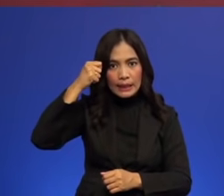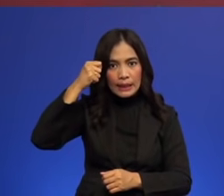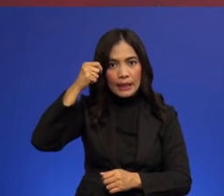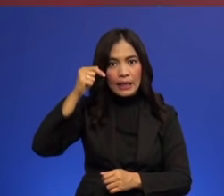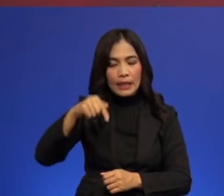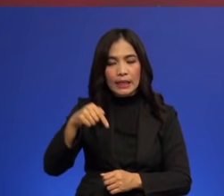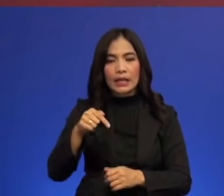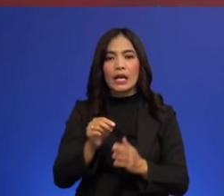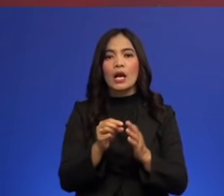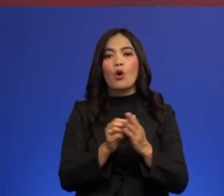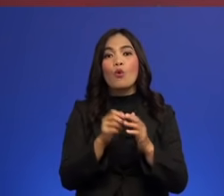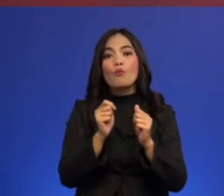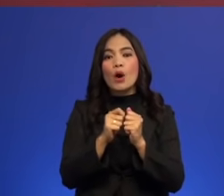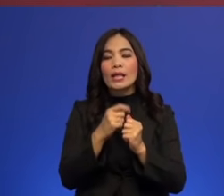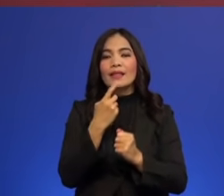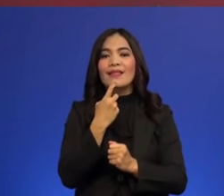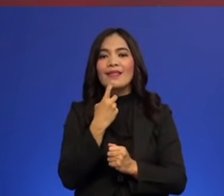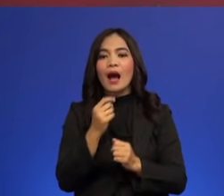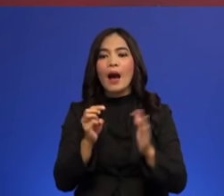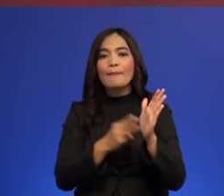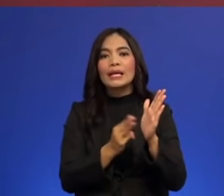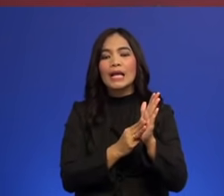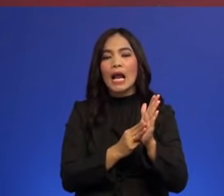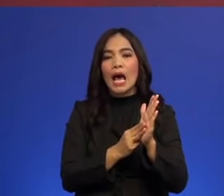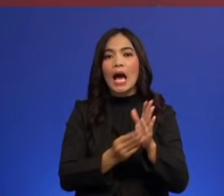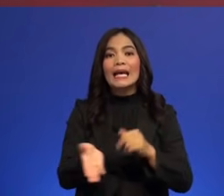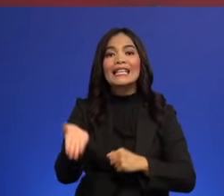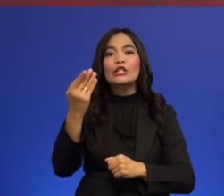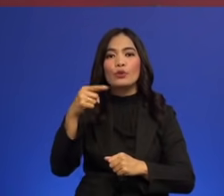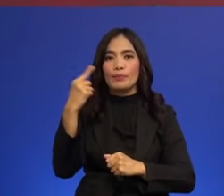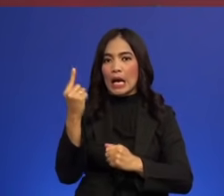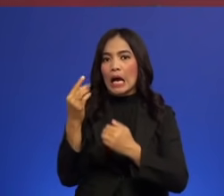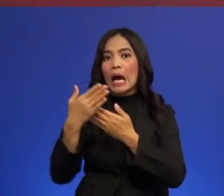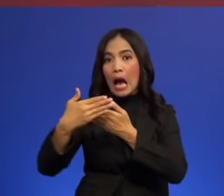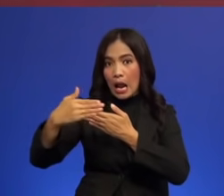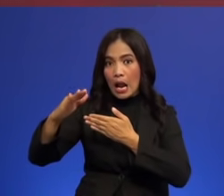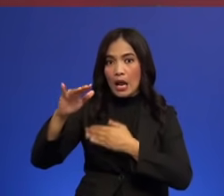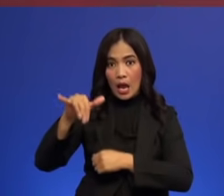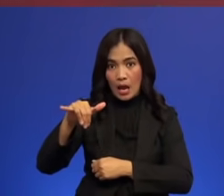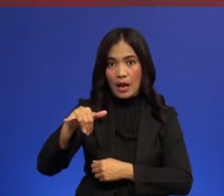untuk memperkarakan mengenai kekekalan ini.